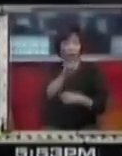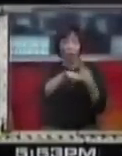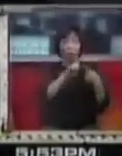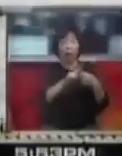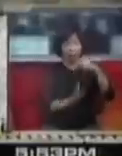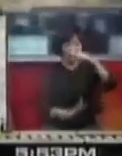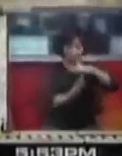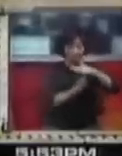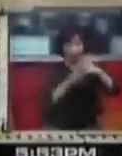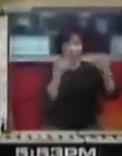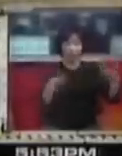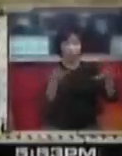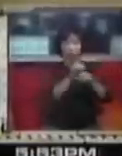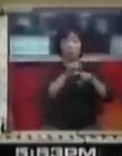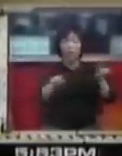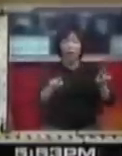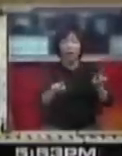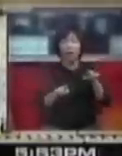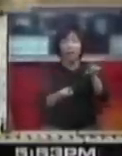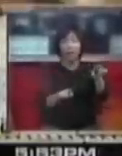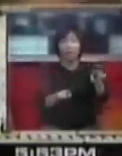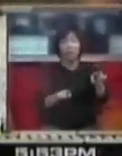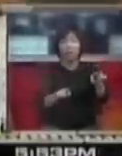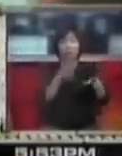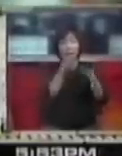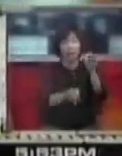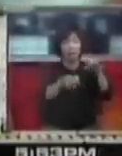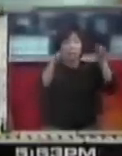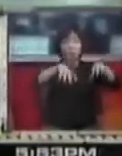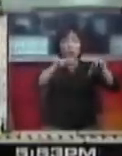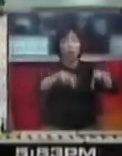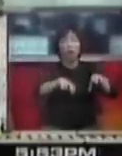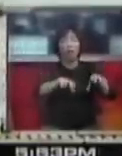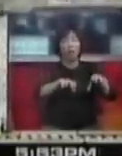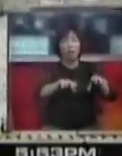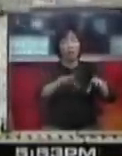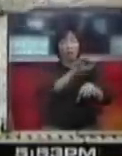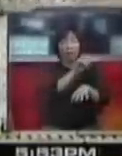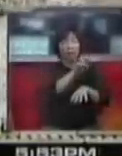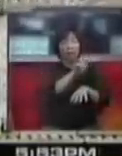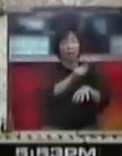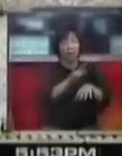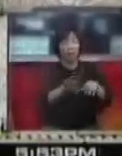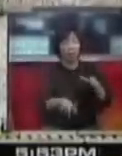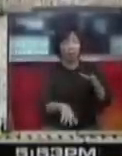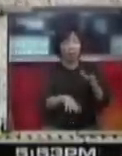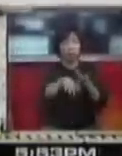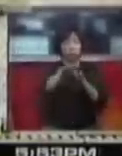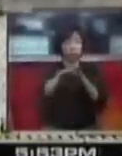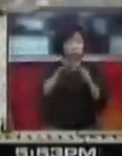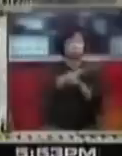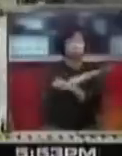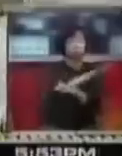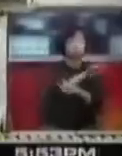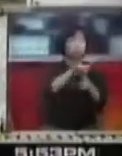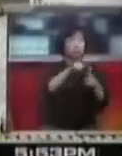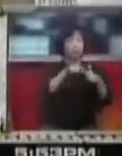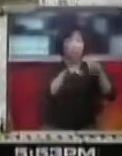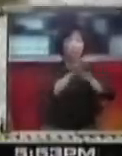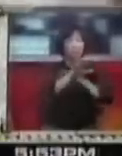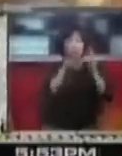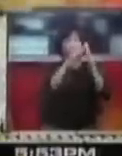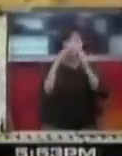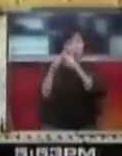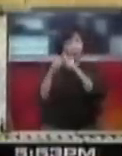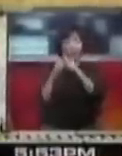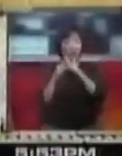nang matapos ang proyekto. Pero tuwing umuulan at napupuno ang kanal, pumapasok ito diretso sa mga kabayan. Sa